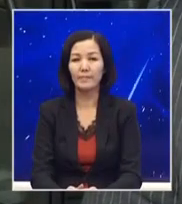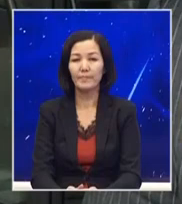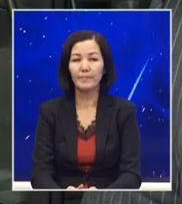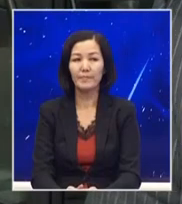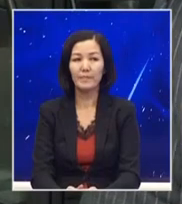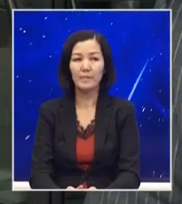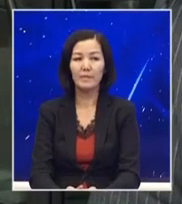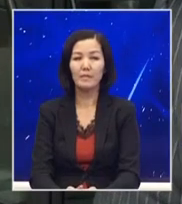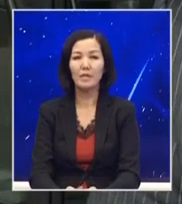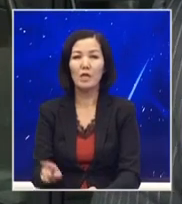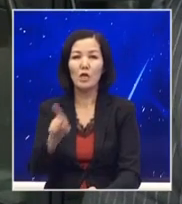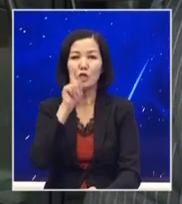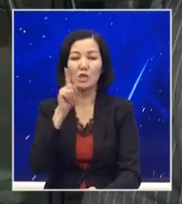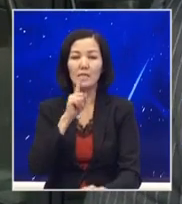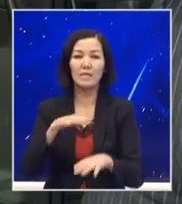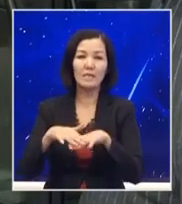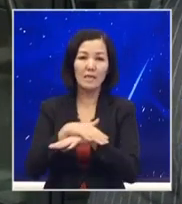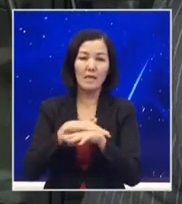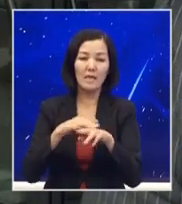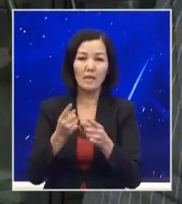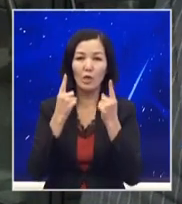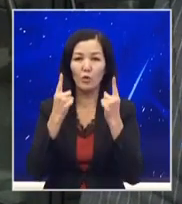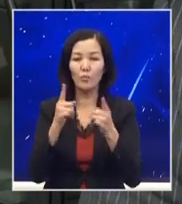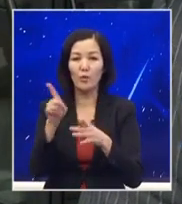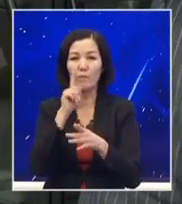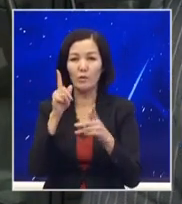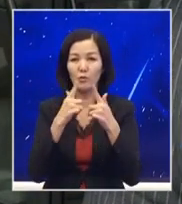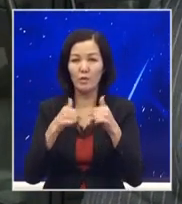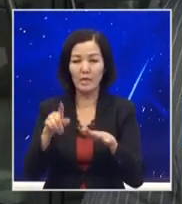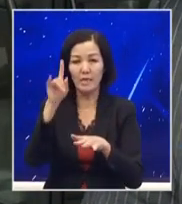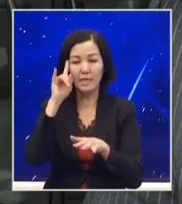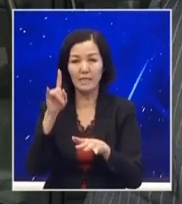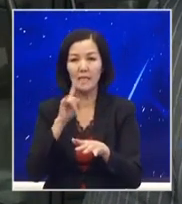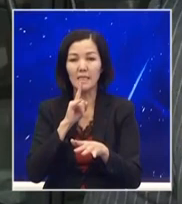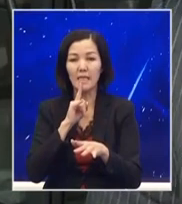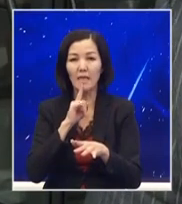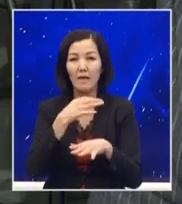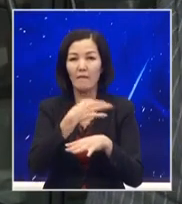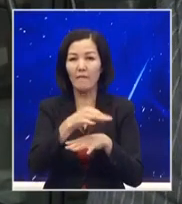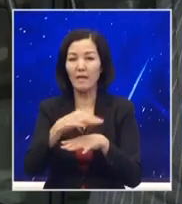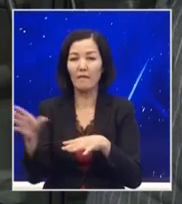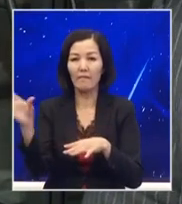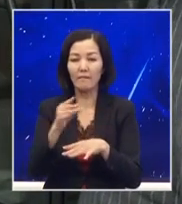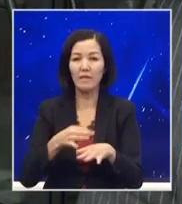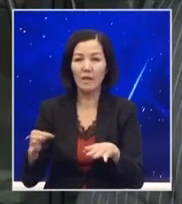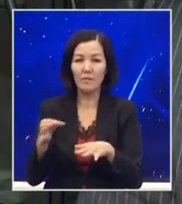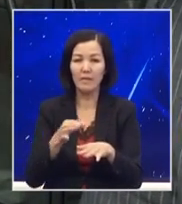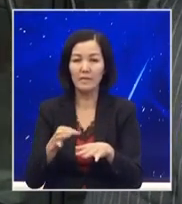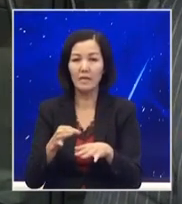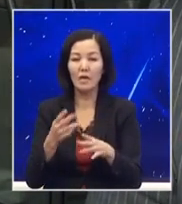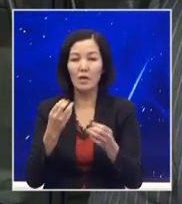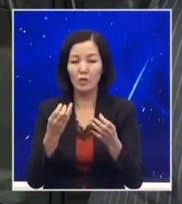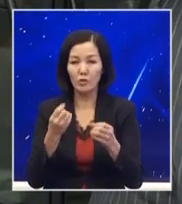деле, если говорить про Жасыл-Ел, сегодня это является одной из самых крупных молодежных организаций Казахстана, которая имеет филиалы во всех областях нашей страны. Плюс ко